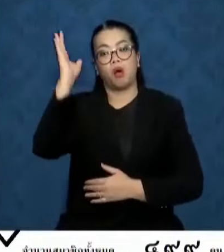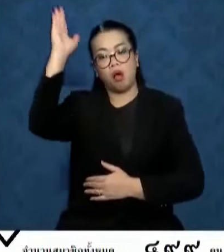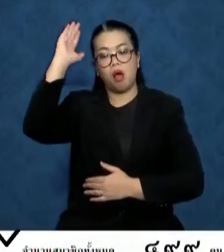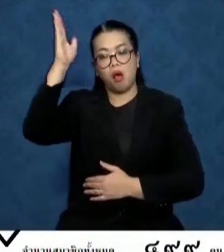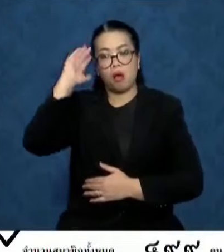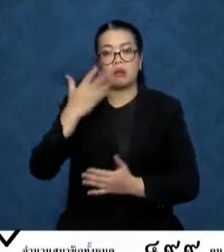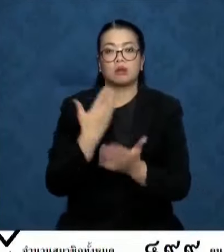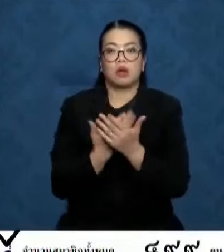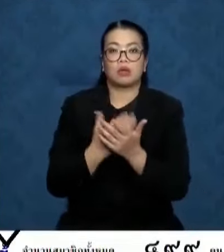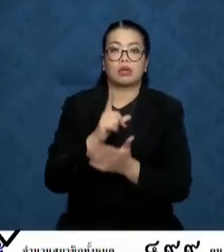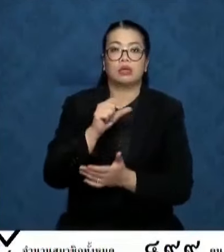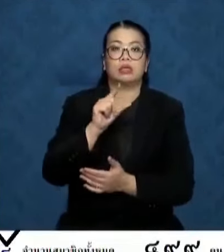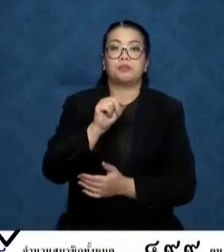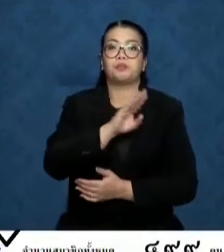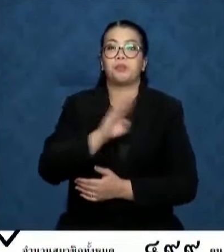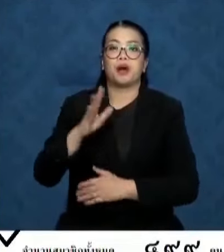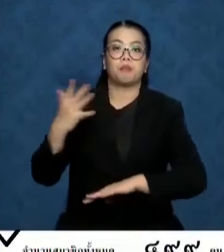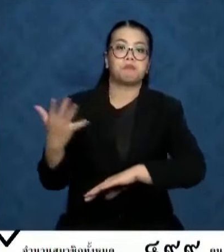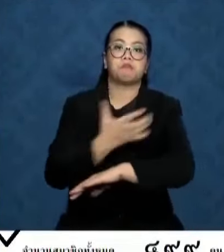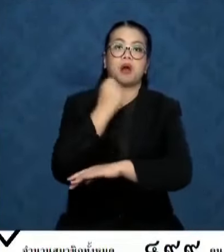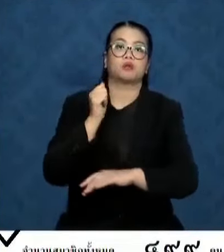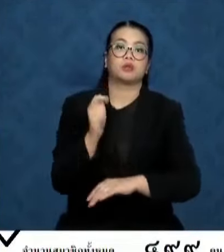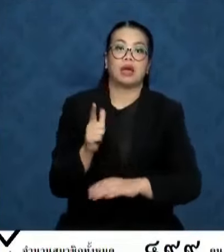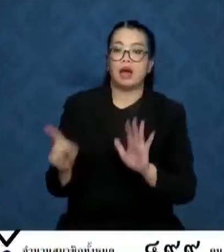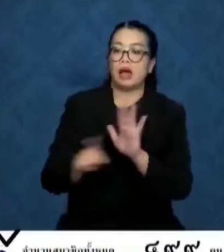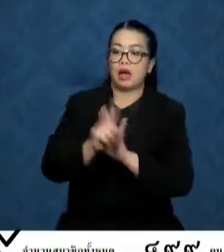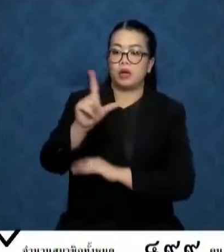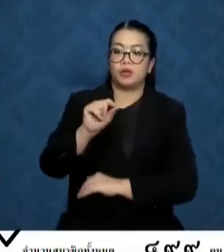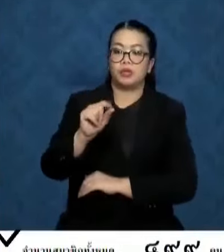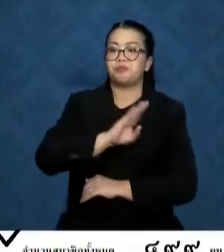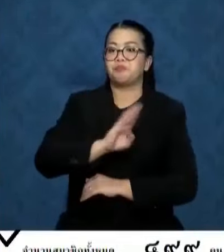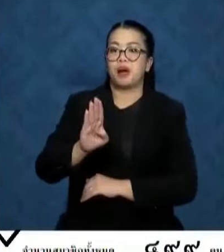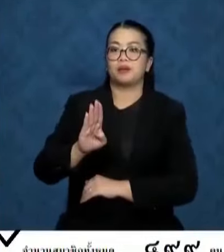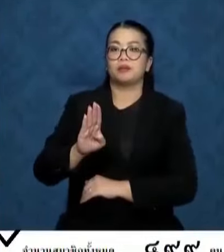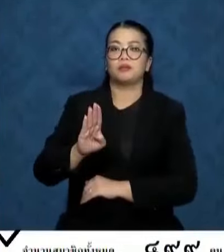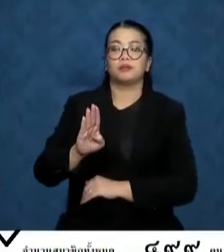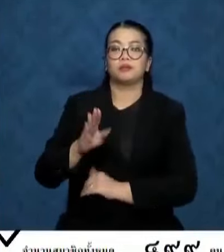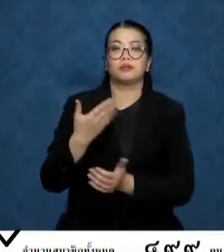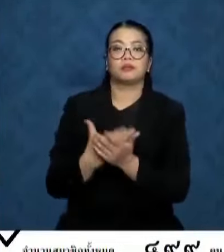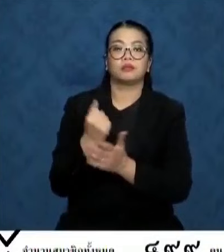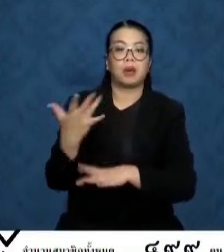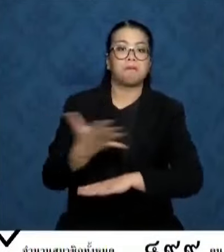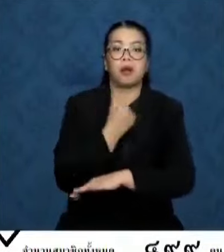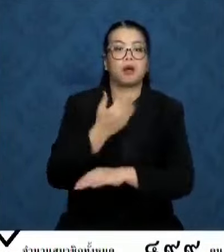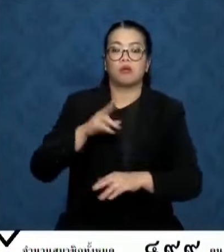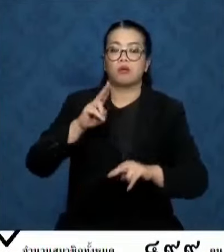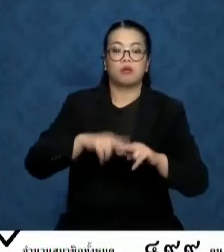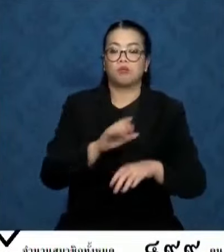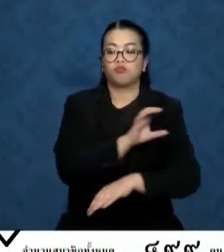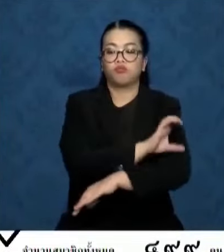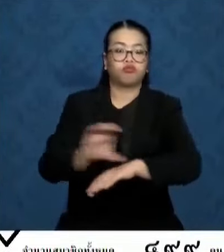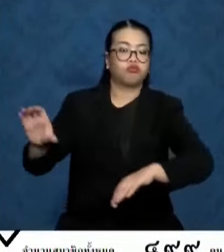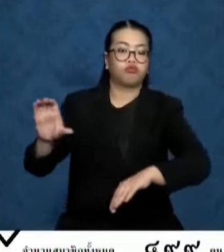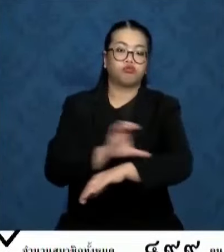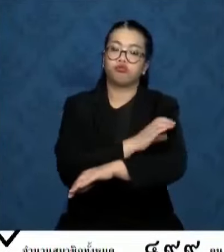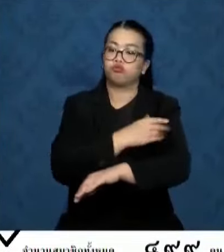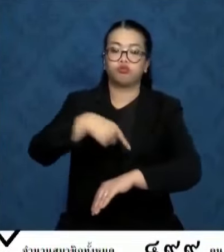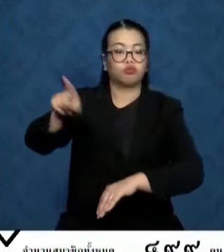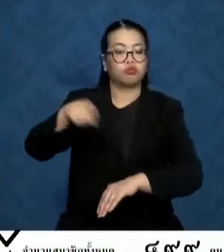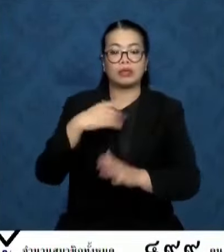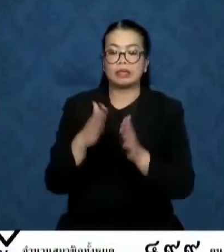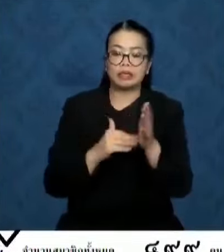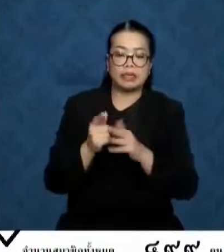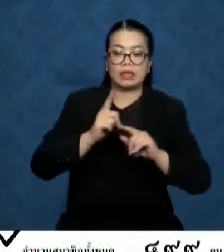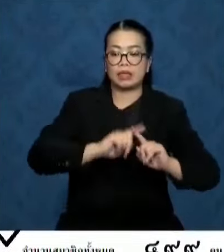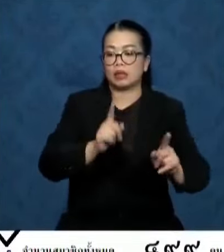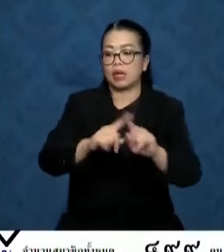าเสียงไ้ก็คือว่าผู้โยสารจ่ายครั้งเดียว 20 บาทนั่งได้ตลอดทุกสายทุกสีแต